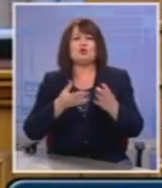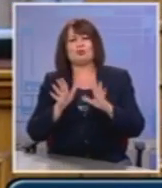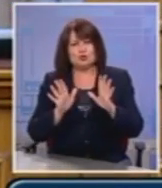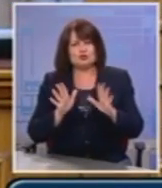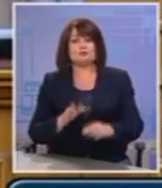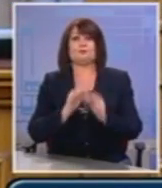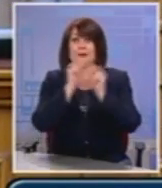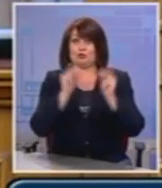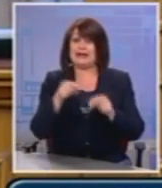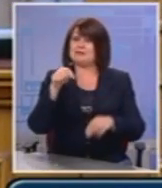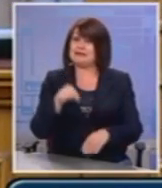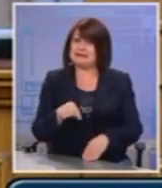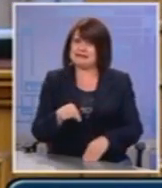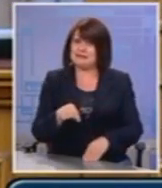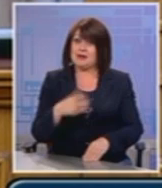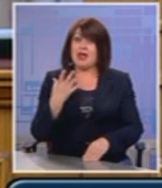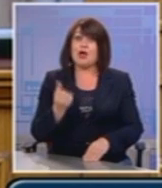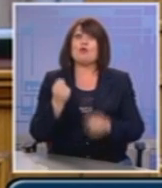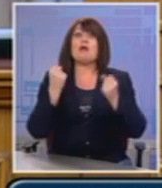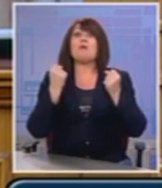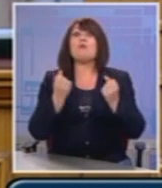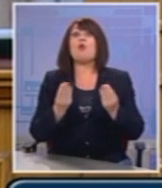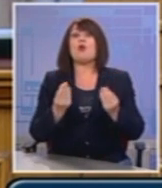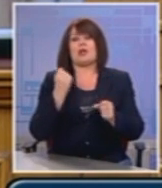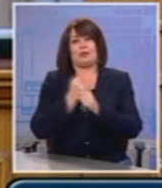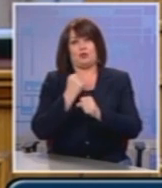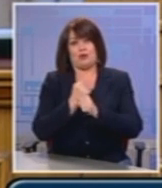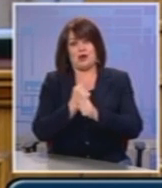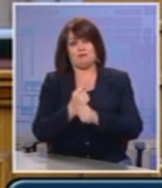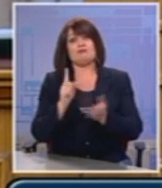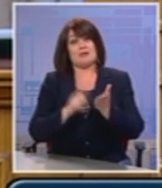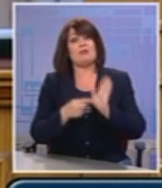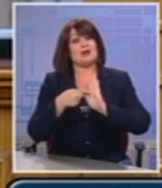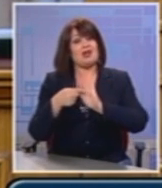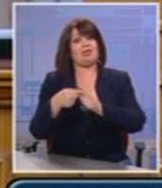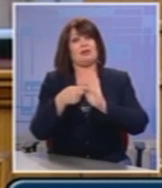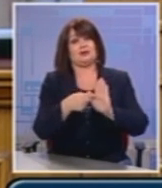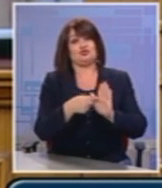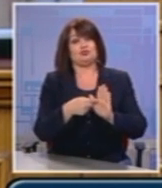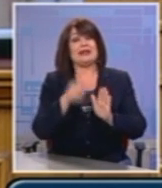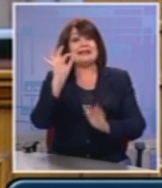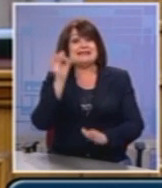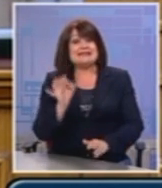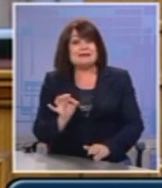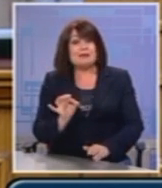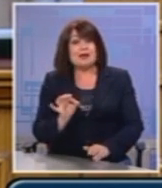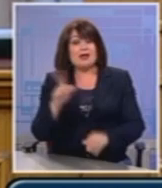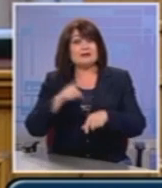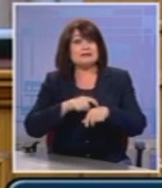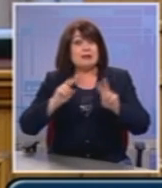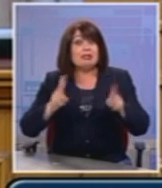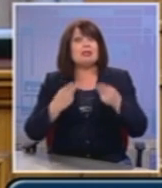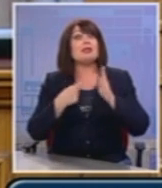συνεπώς σήμερα έχουμε βαρύ έργο βεβαίως έρπει να αναδειχθούν και αυτά τα άλλα δύο σημεία τα οποία μέχρι τώρα δεν έχουνε